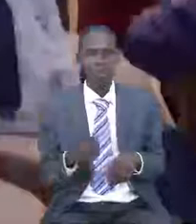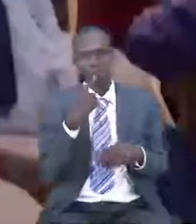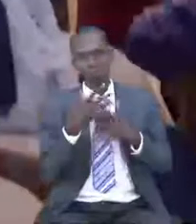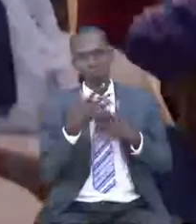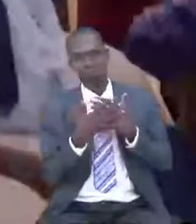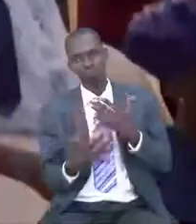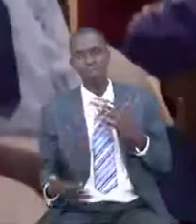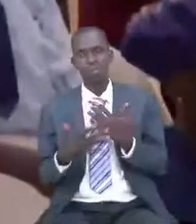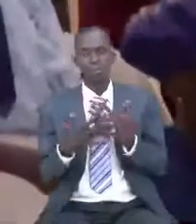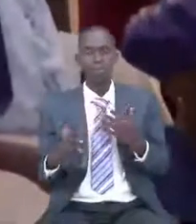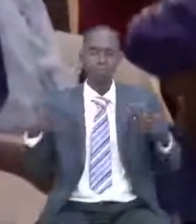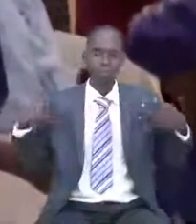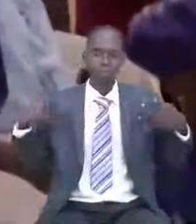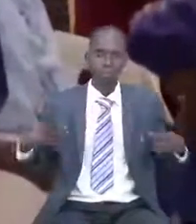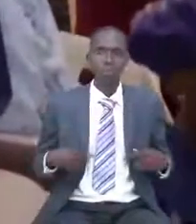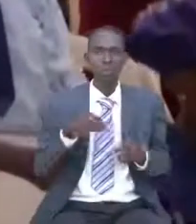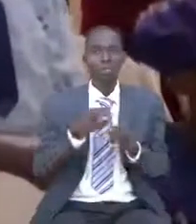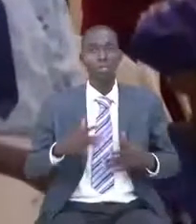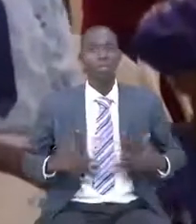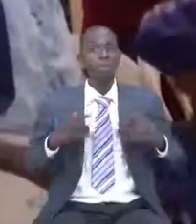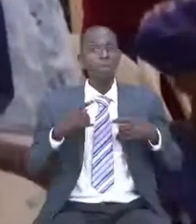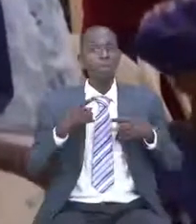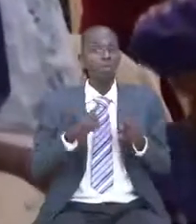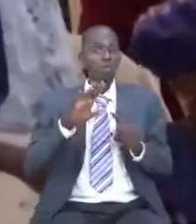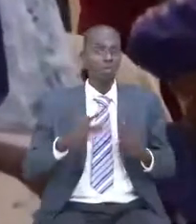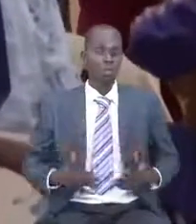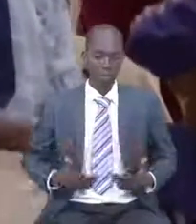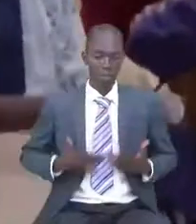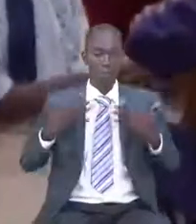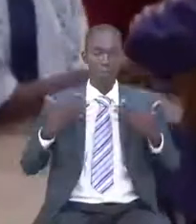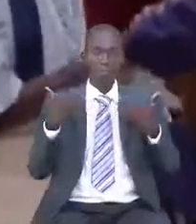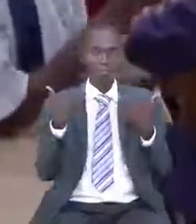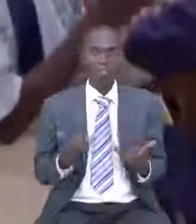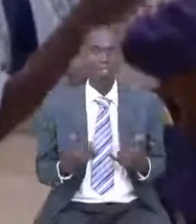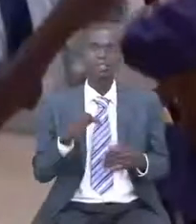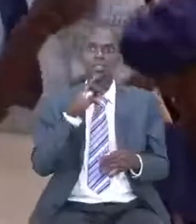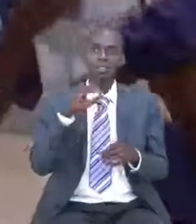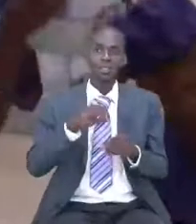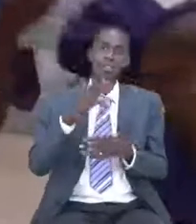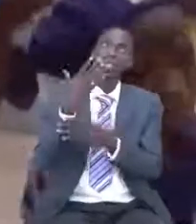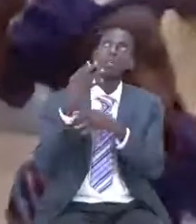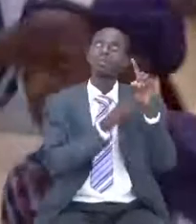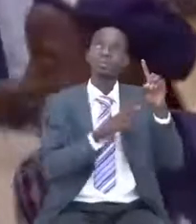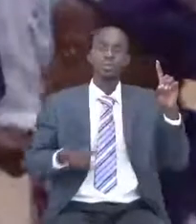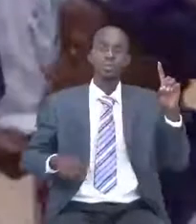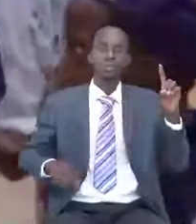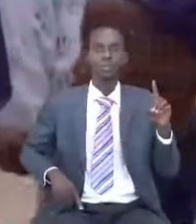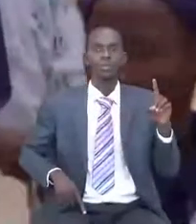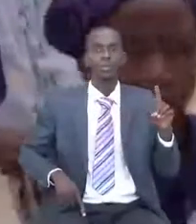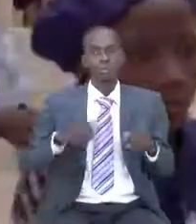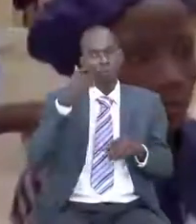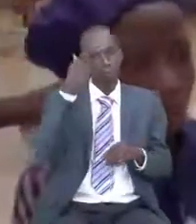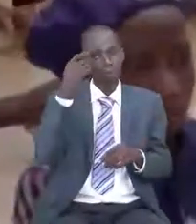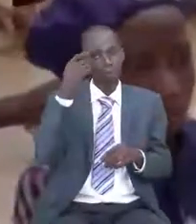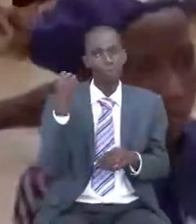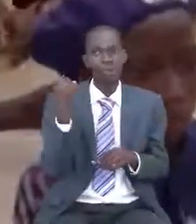les gens à cause du saignement. Mais ta vie, maintenant, dans les